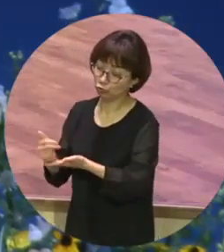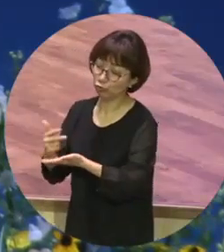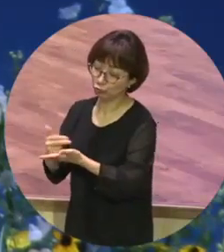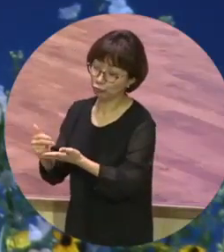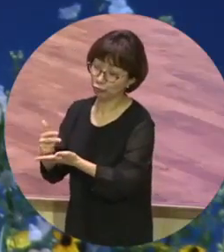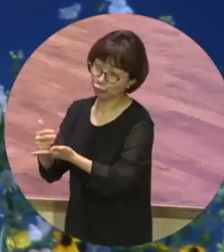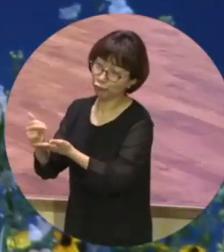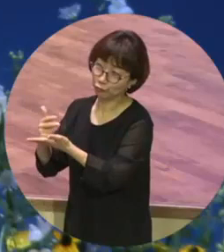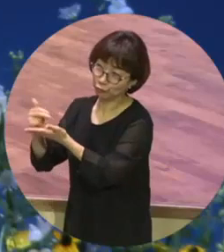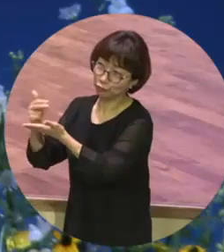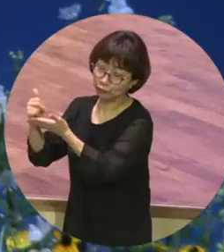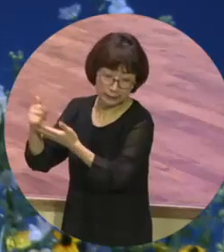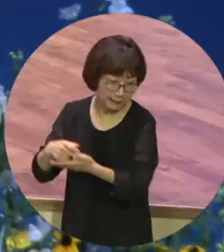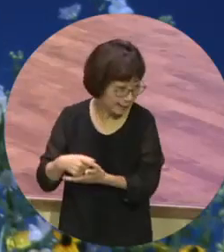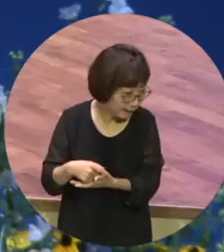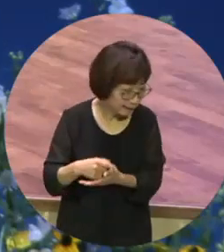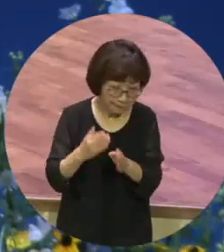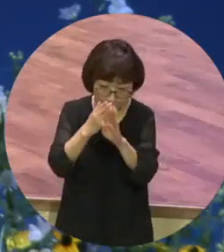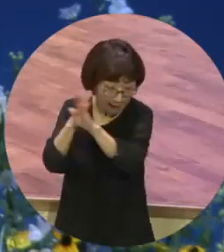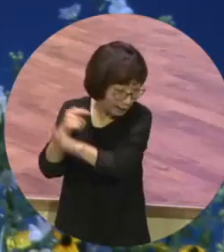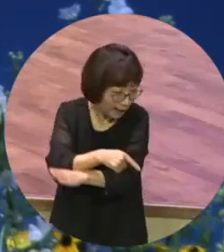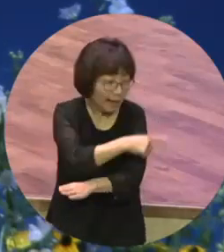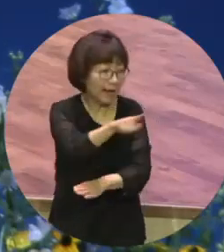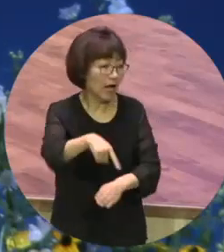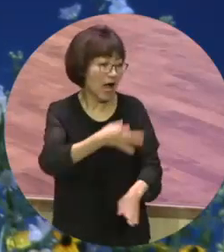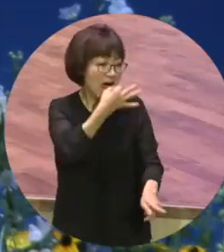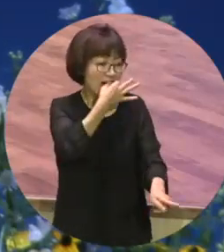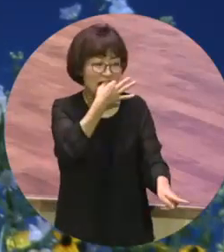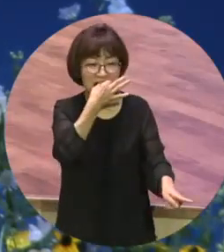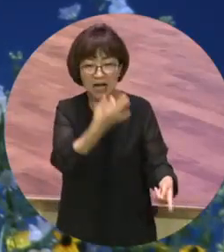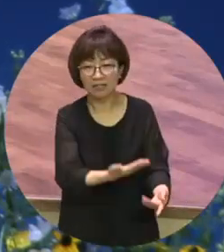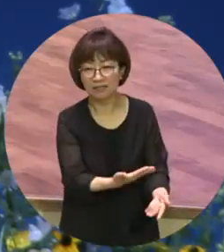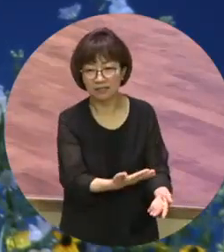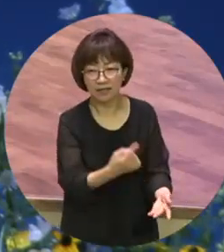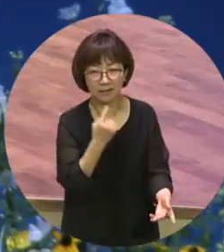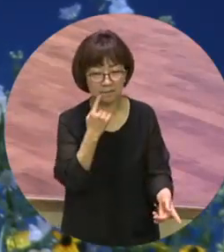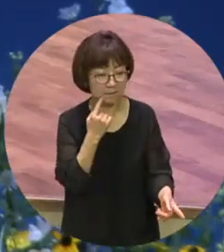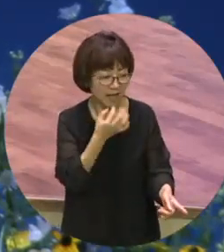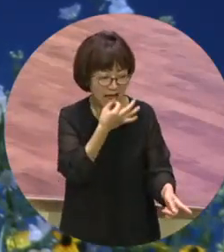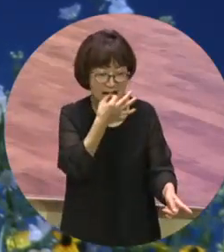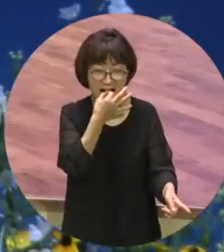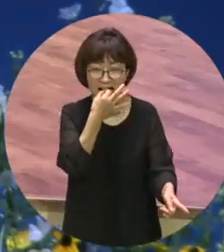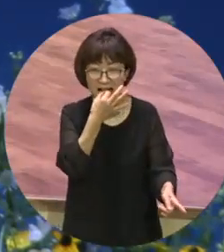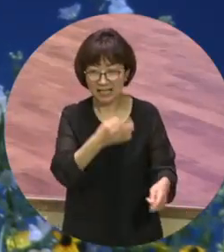아이고 다 알고 있어요. 그 속에 세상 것으로 가득 찬 거.